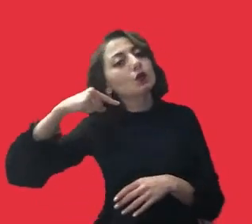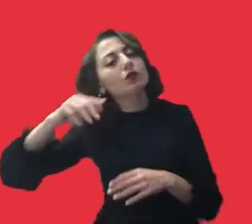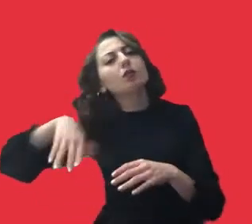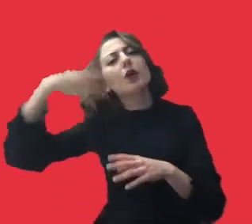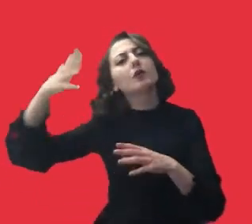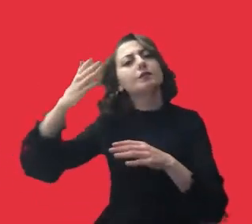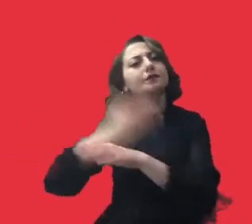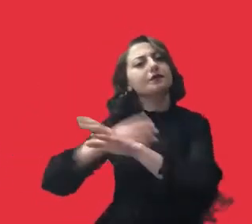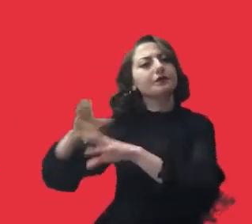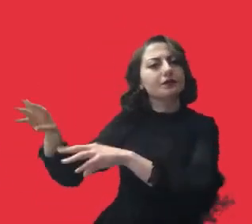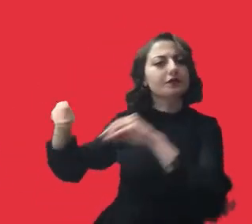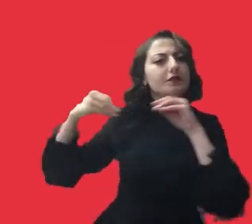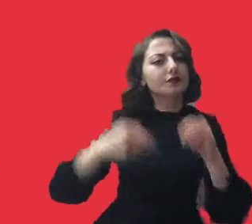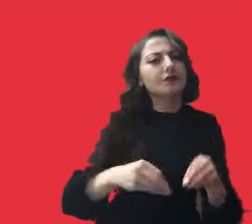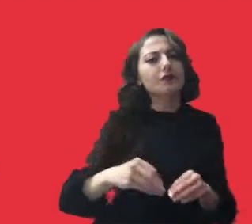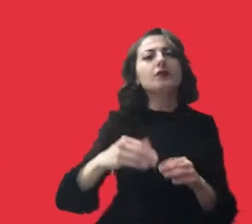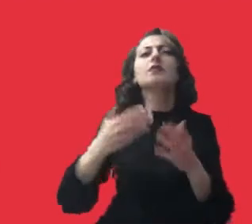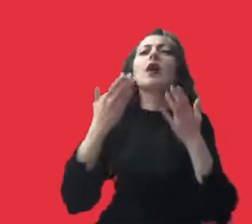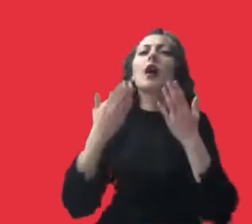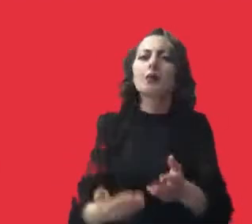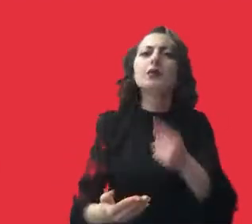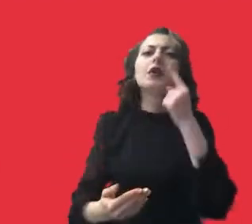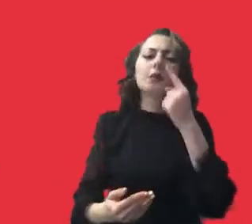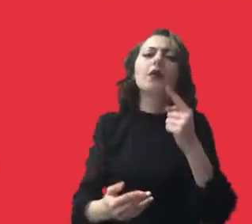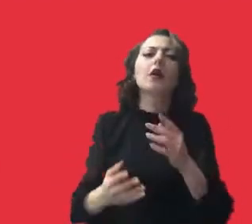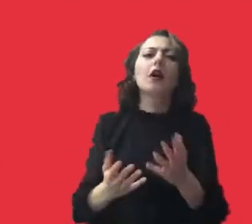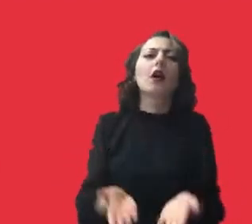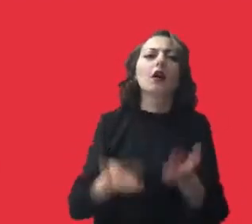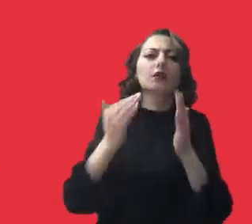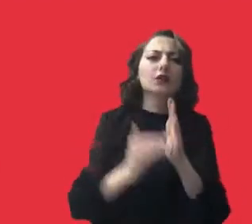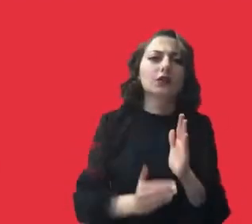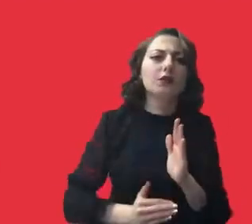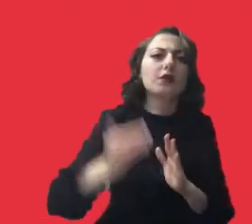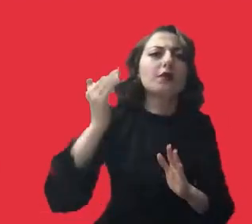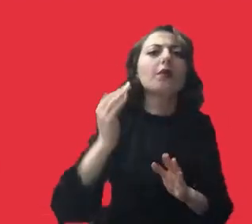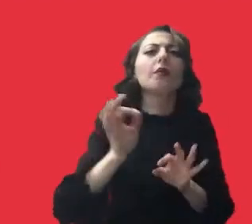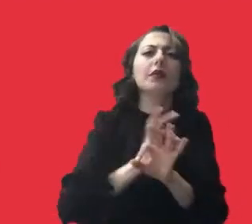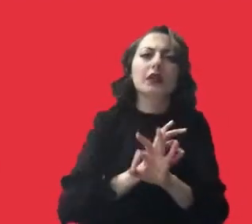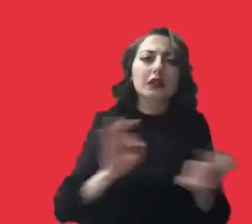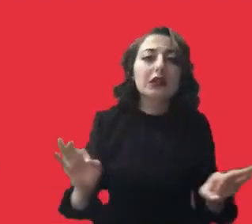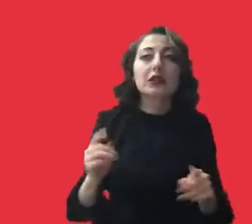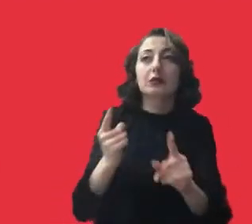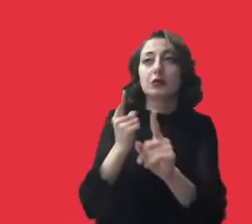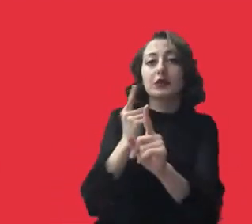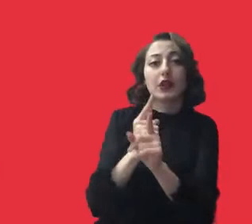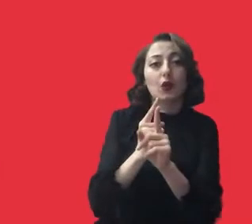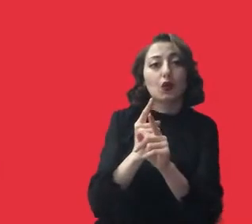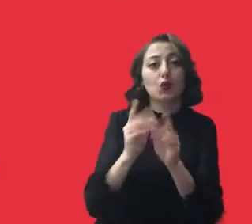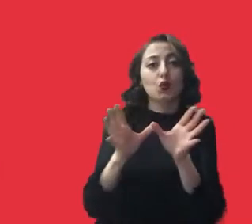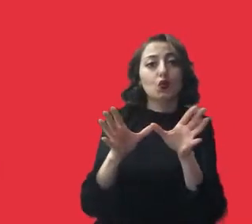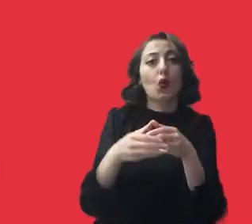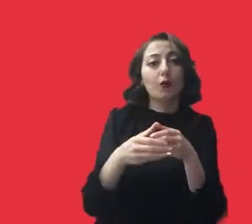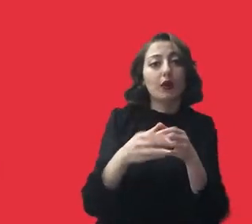and toplumunda refugees kabul and to görmelerini be arttırıyor, accepted hem in de Turkish society. In elbette addition, karşılıklı iki this toplum also arasındaki sosyal uyumu da